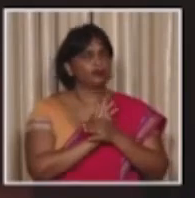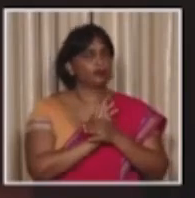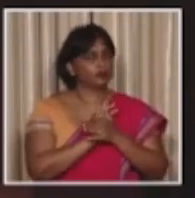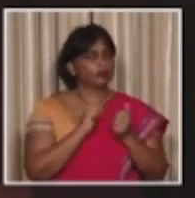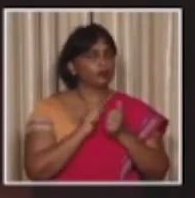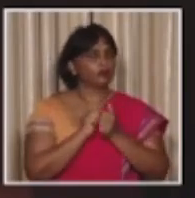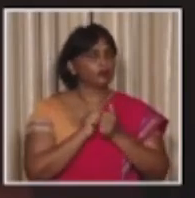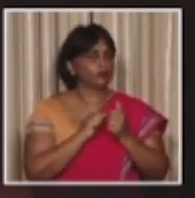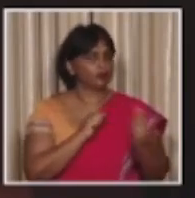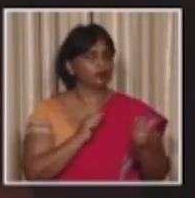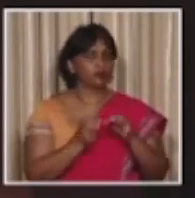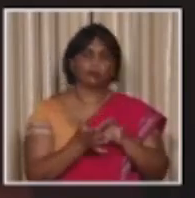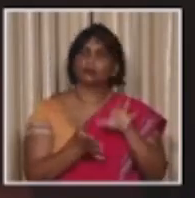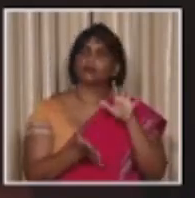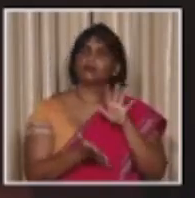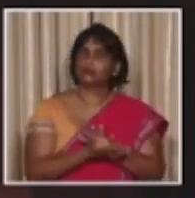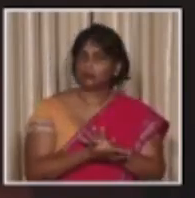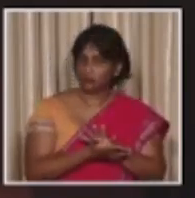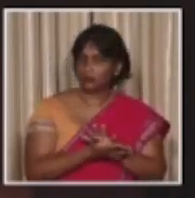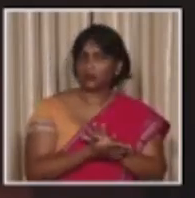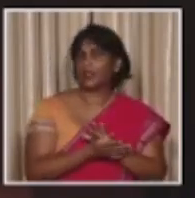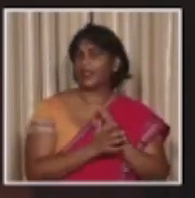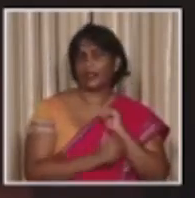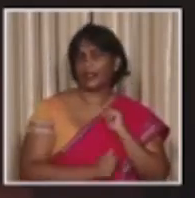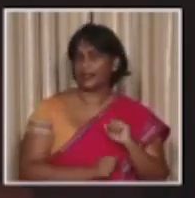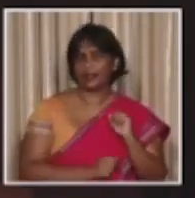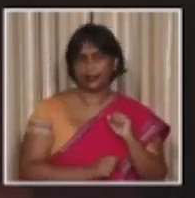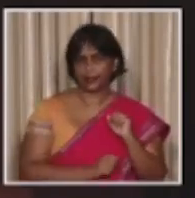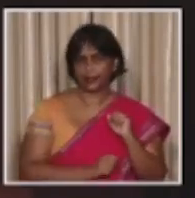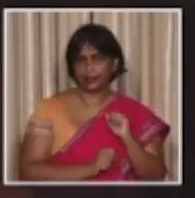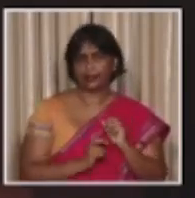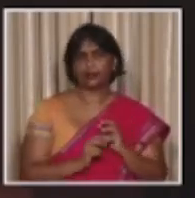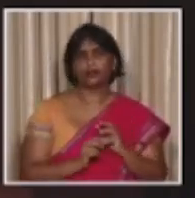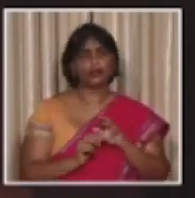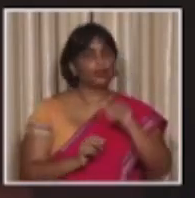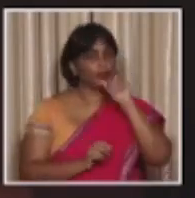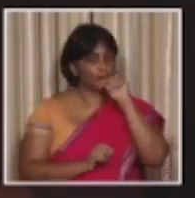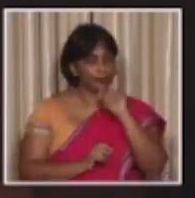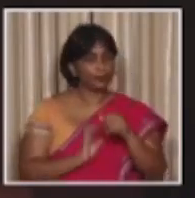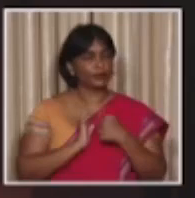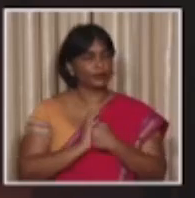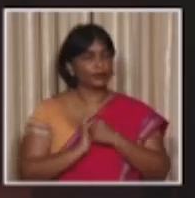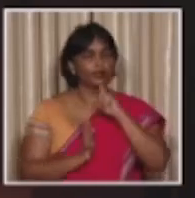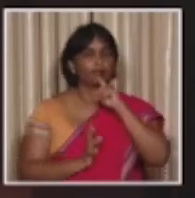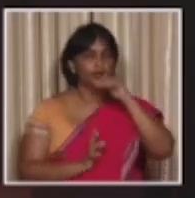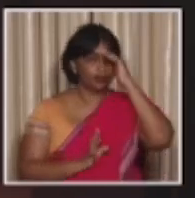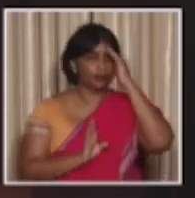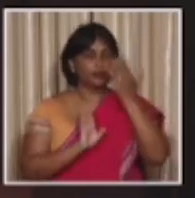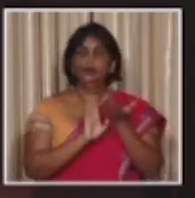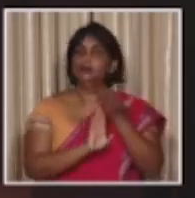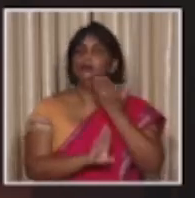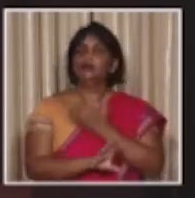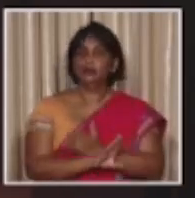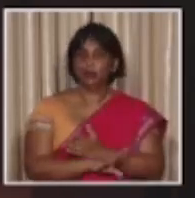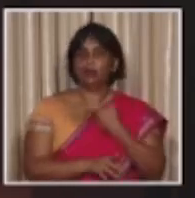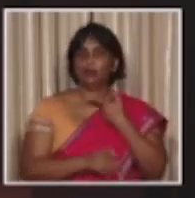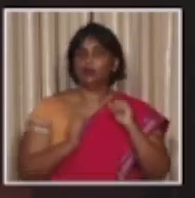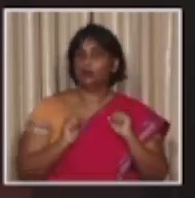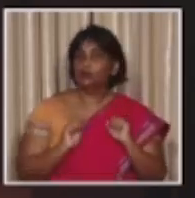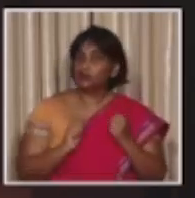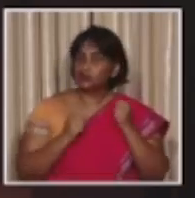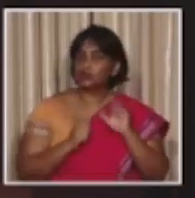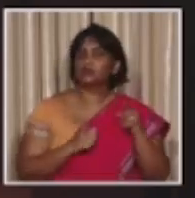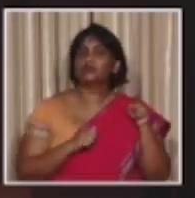කිරීමට තීරණය කරනු ලැබුවේ ඇයි අත වශයෙන්ම ගරු කතානායකතුමනි මීට පෙරත් මේ උත්සාහය